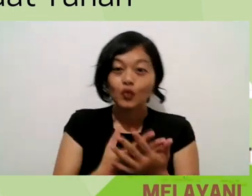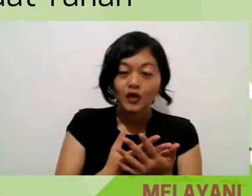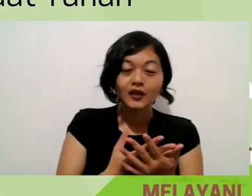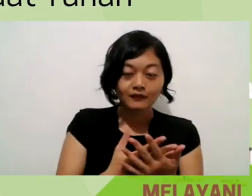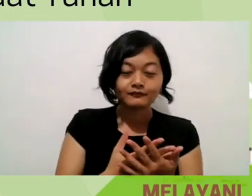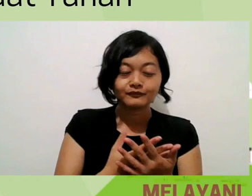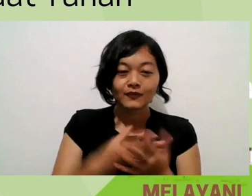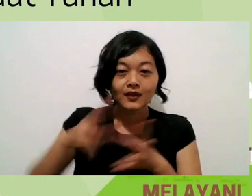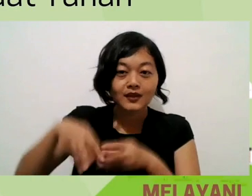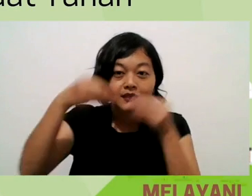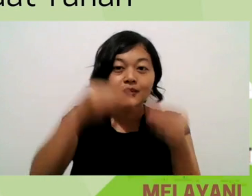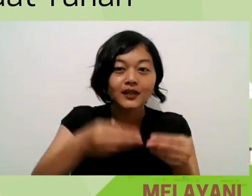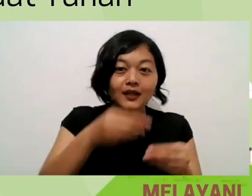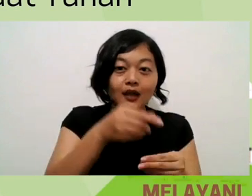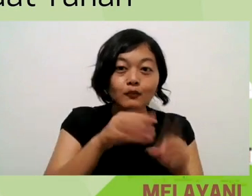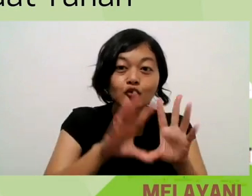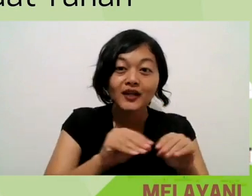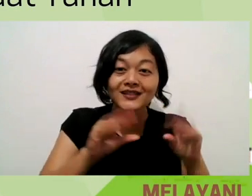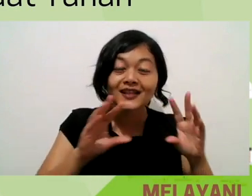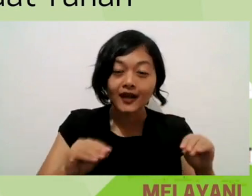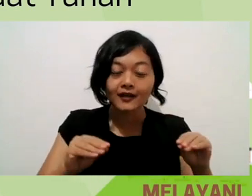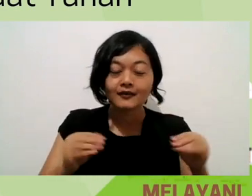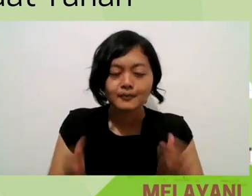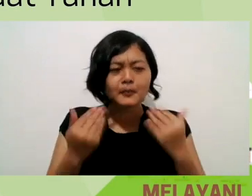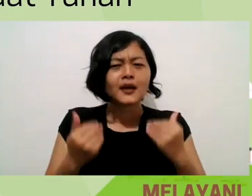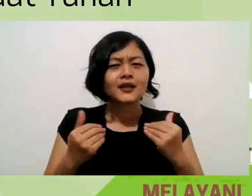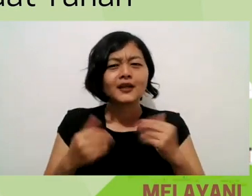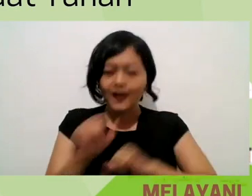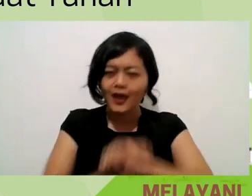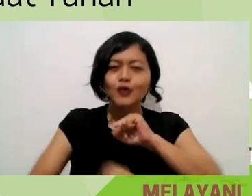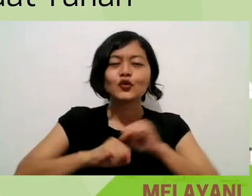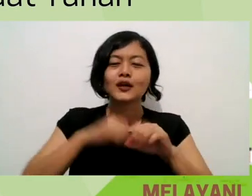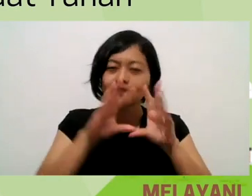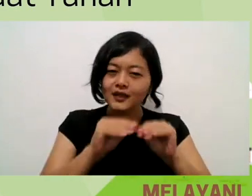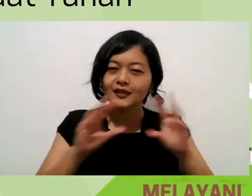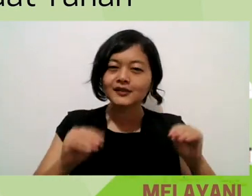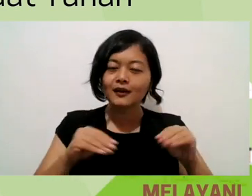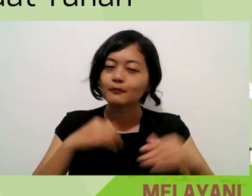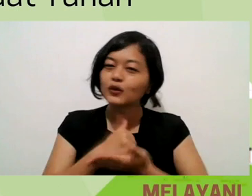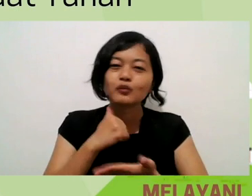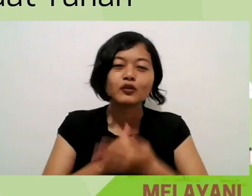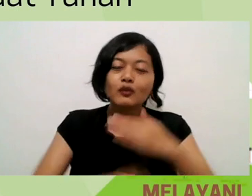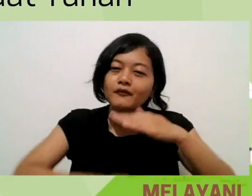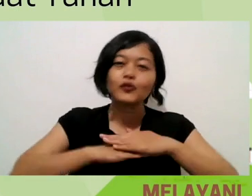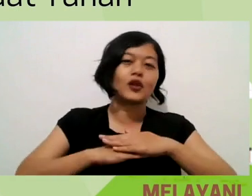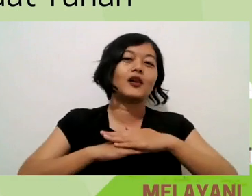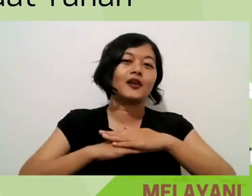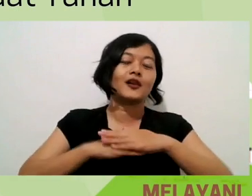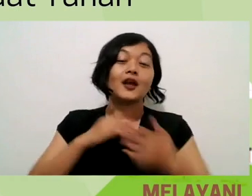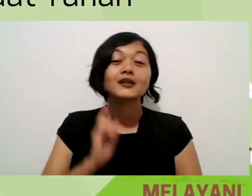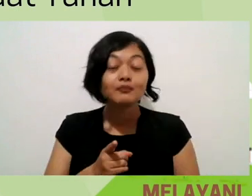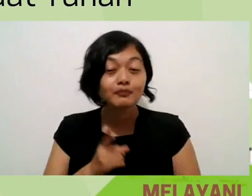tenaga. Karena tak ada pekerjaan, pertimbangan, pengetahuan, dan